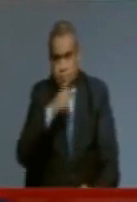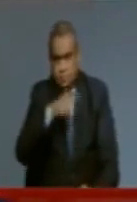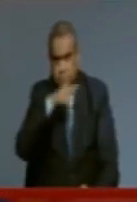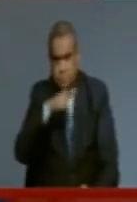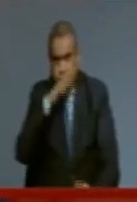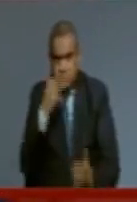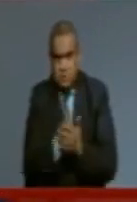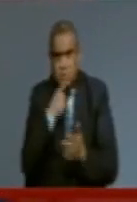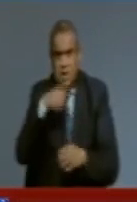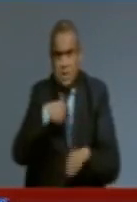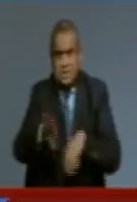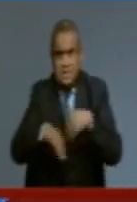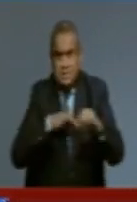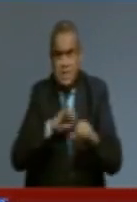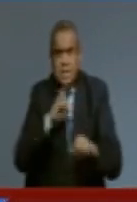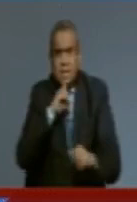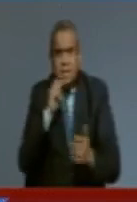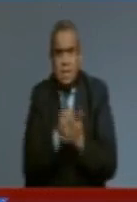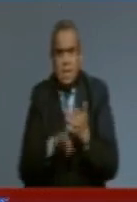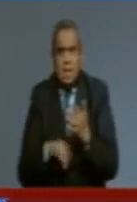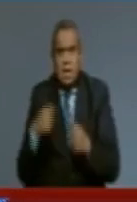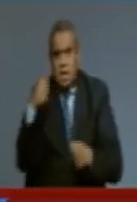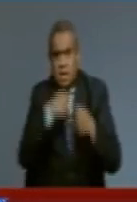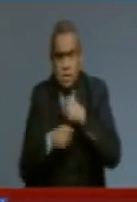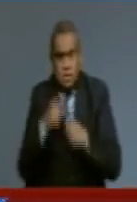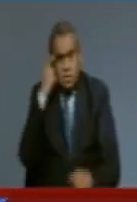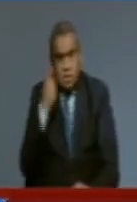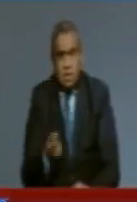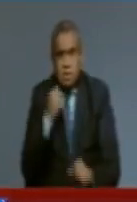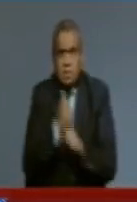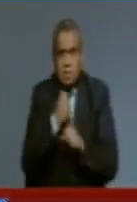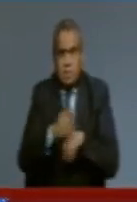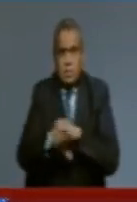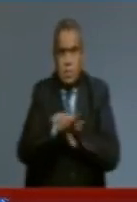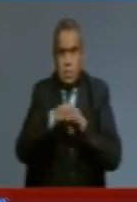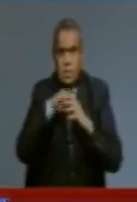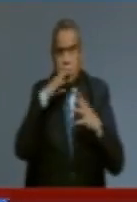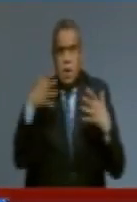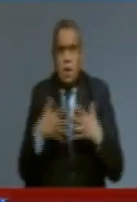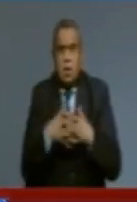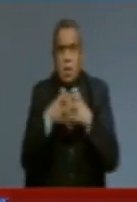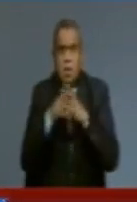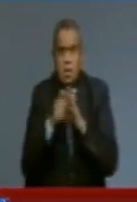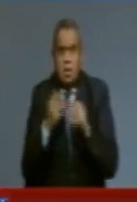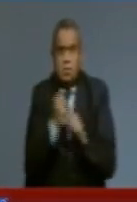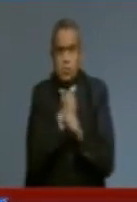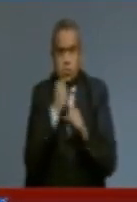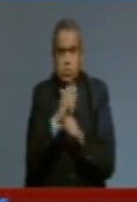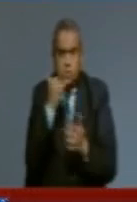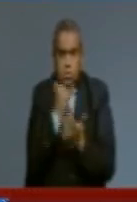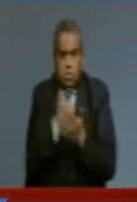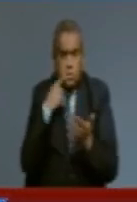السياسية والعمليات الاقتصادية والتقدم التقني، بل عن المناخ الأخلاقي